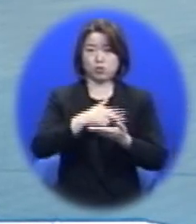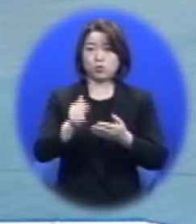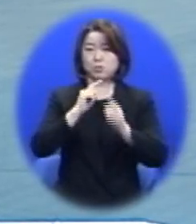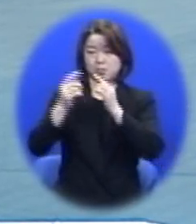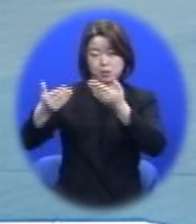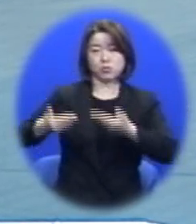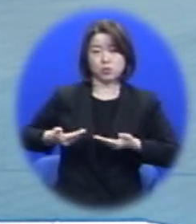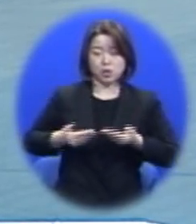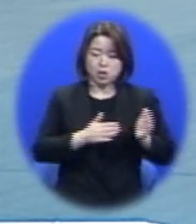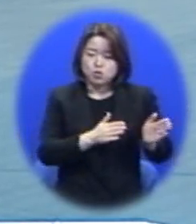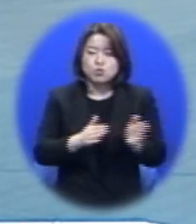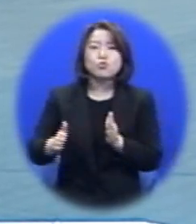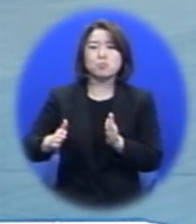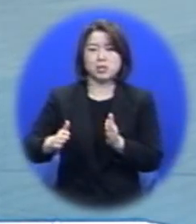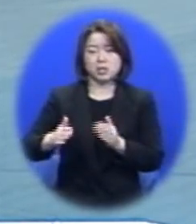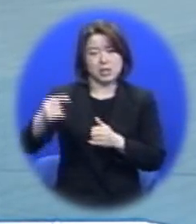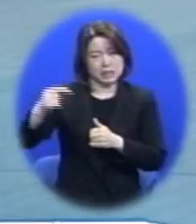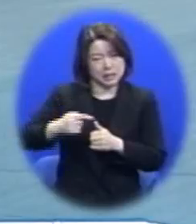계세요. 준비하라는 것입니다.